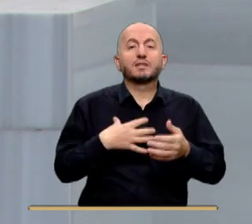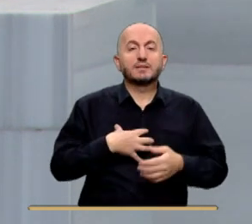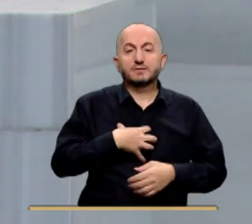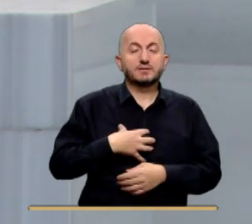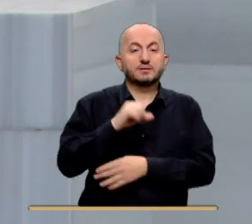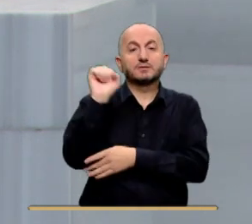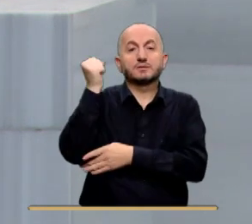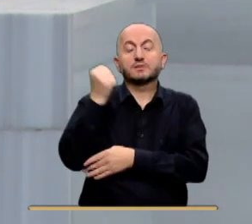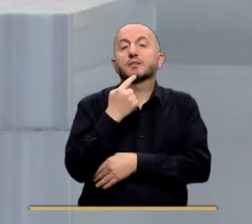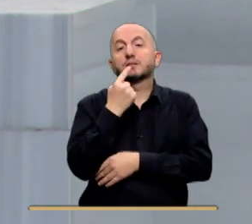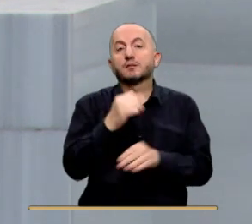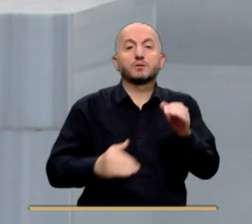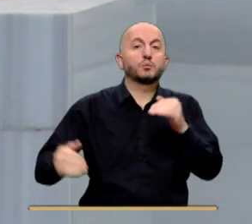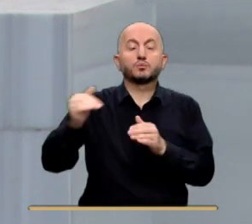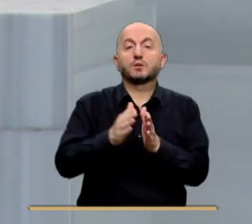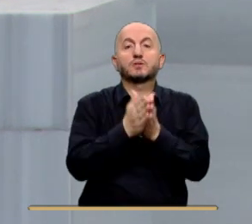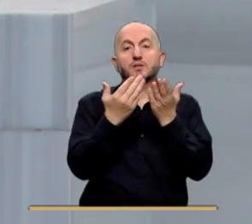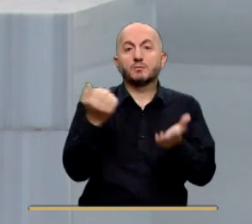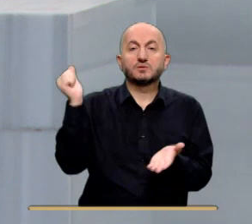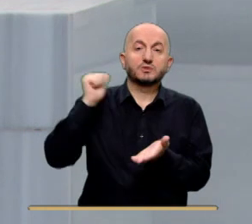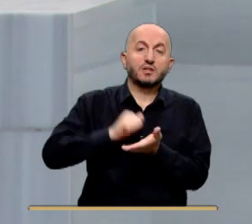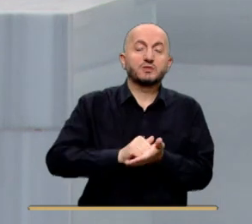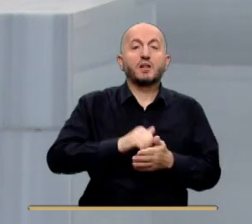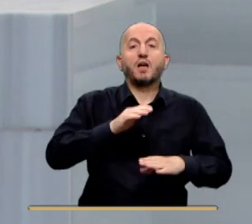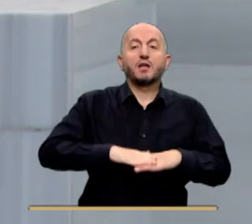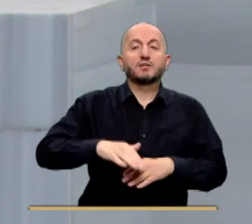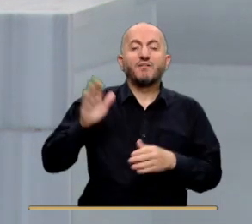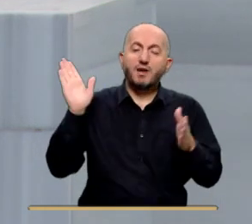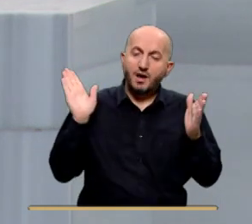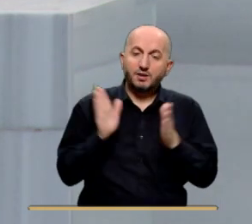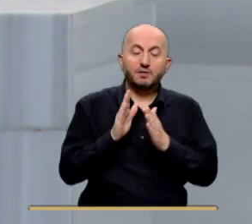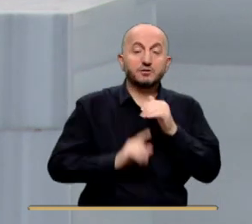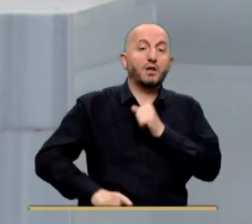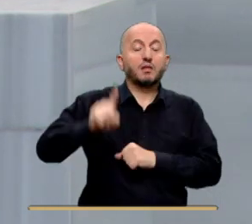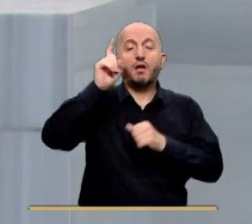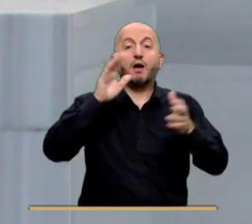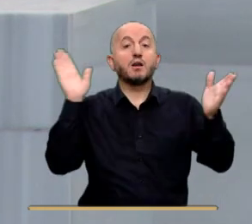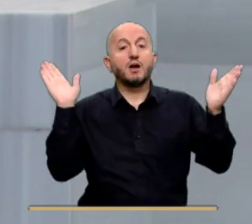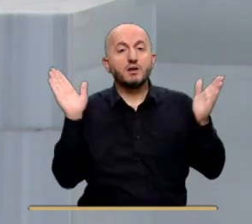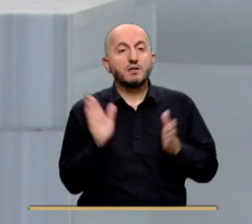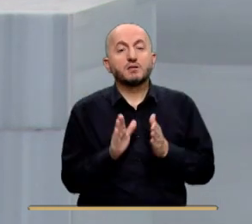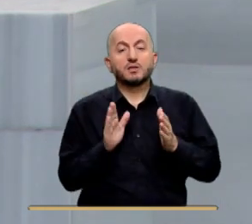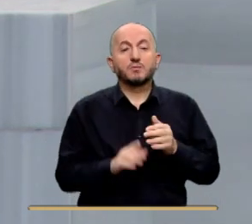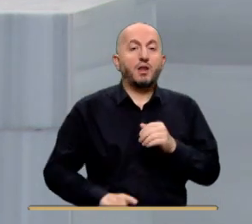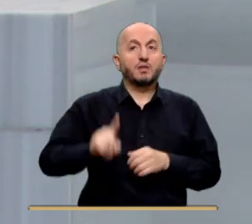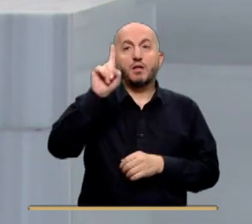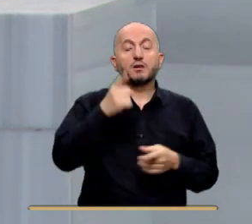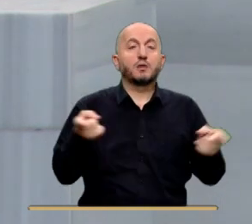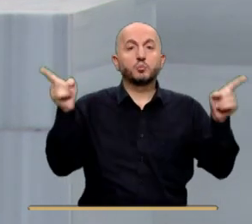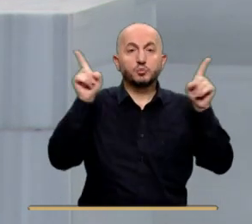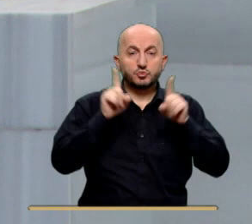dediği, yüce kitabımızda secde et ve yaklaş, Allah'a yaklaşmanın, Allah ile